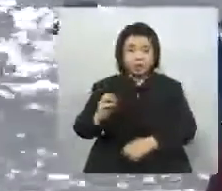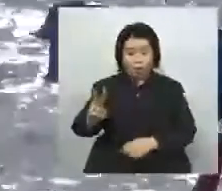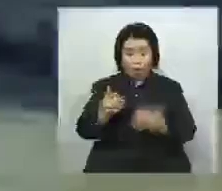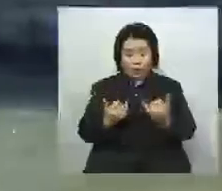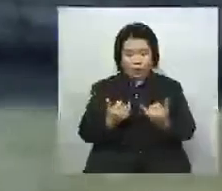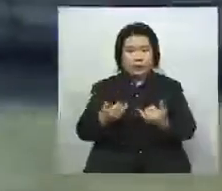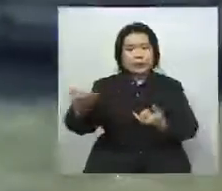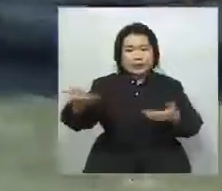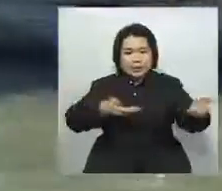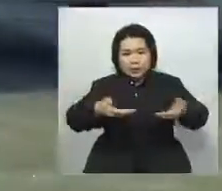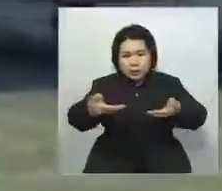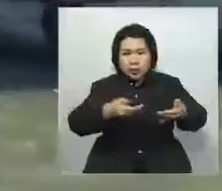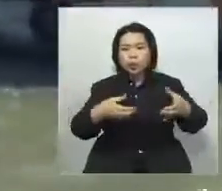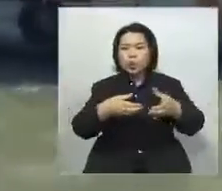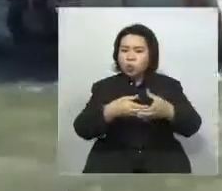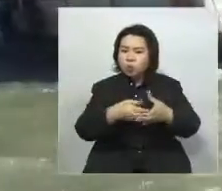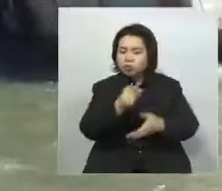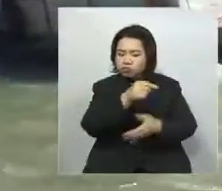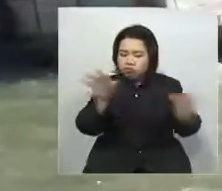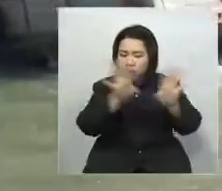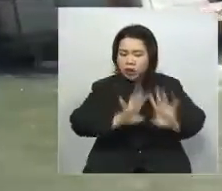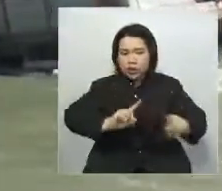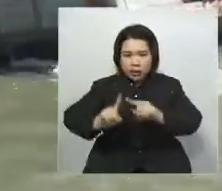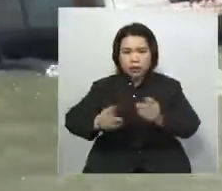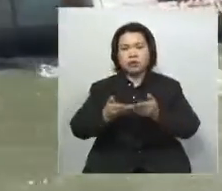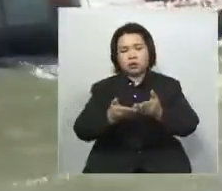ชิญให้กลุ่มอาเซียนทำการประมงอย่างถูกกฎหม